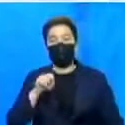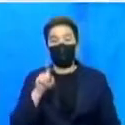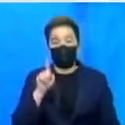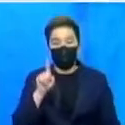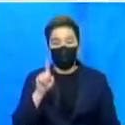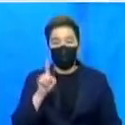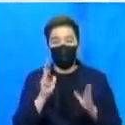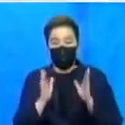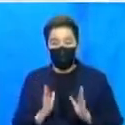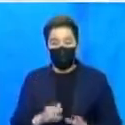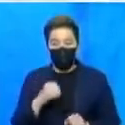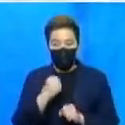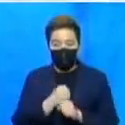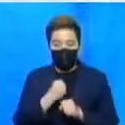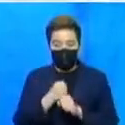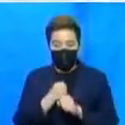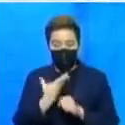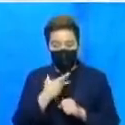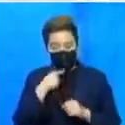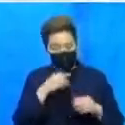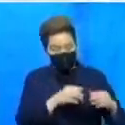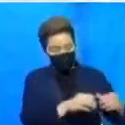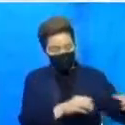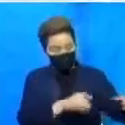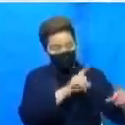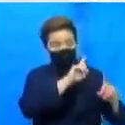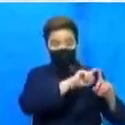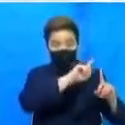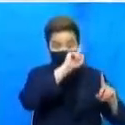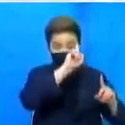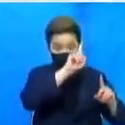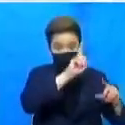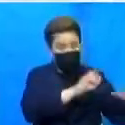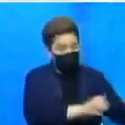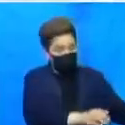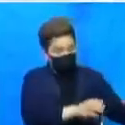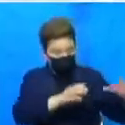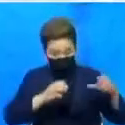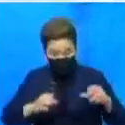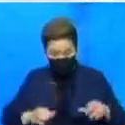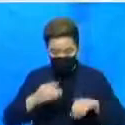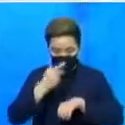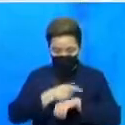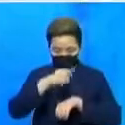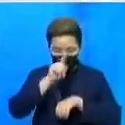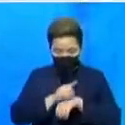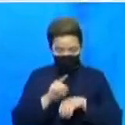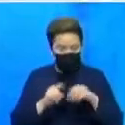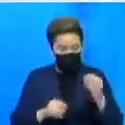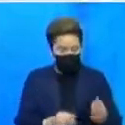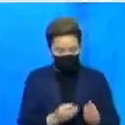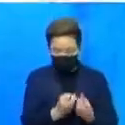พนักงานนำกล่องลูกบอลยางหมายเลข1มาให้ประธานกรรมการได้ตรวจสอบค่ะ